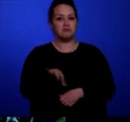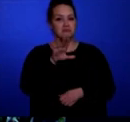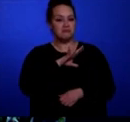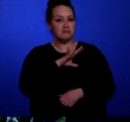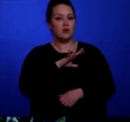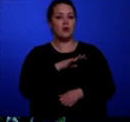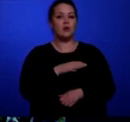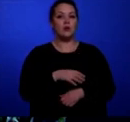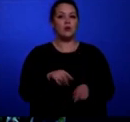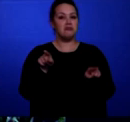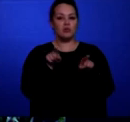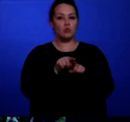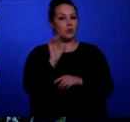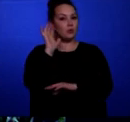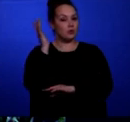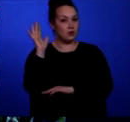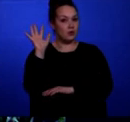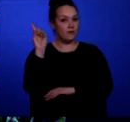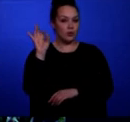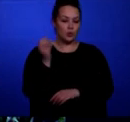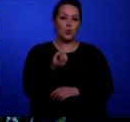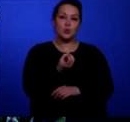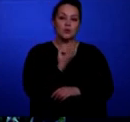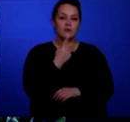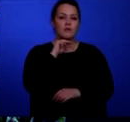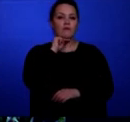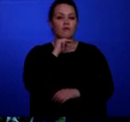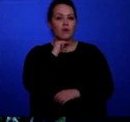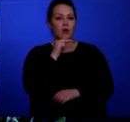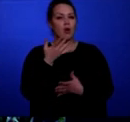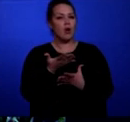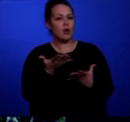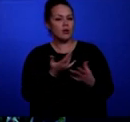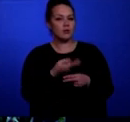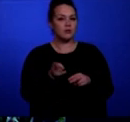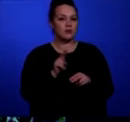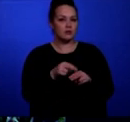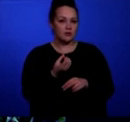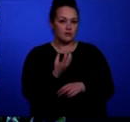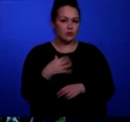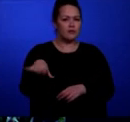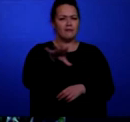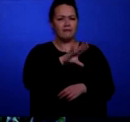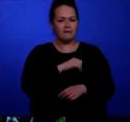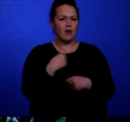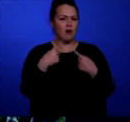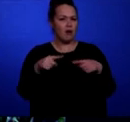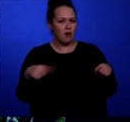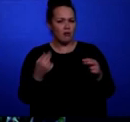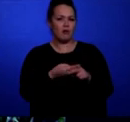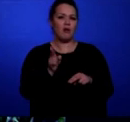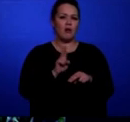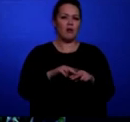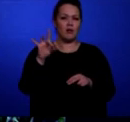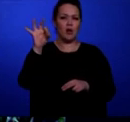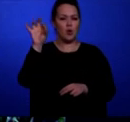только деревья, но и цветы. Обратите внимание, какие это цветы. Они все разные. Это и розы,